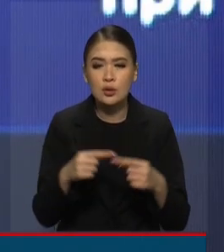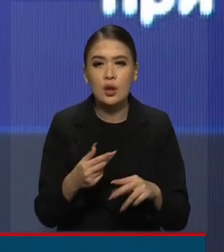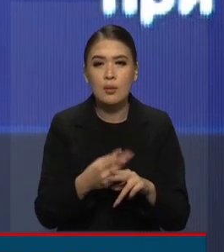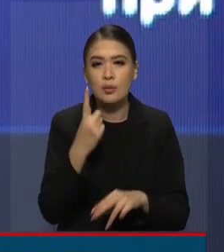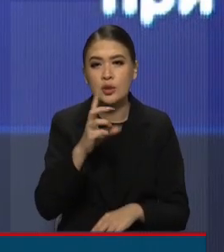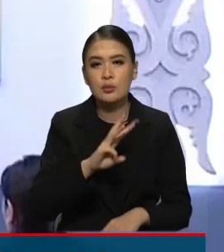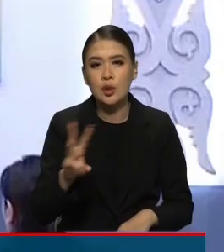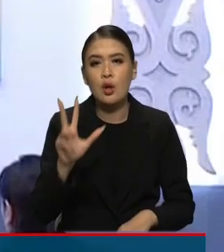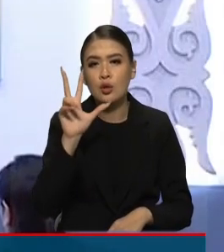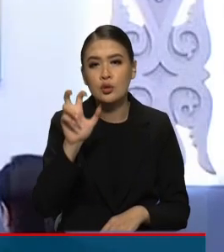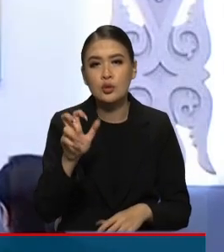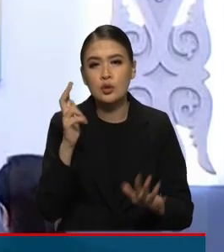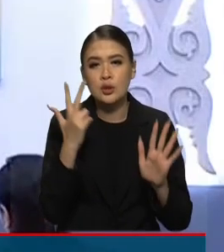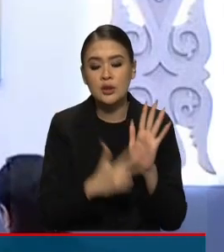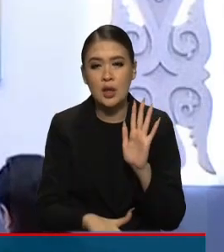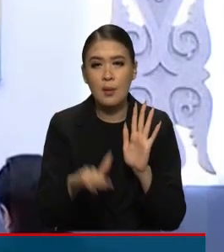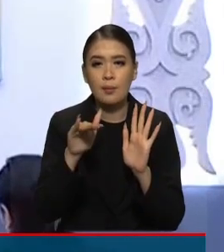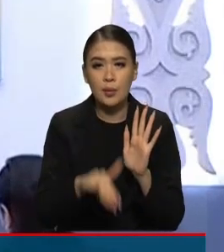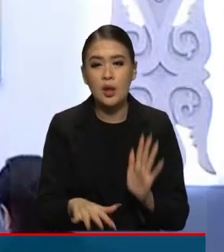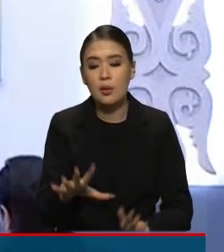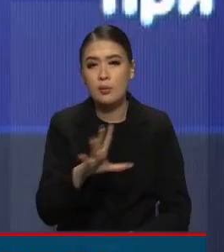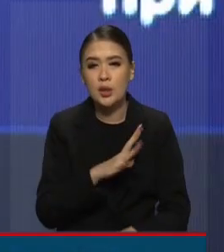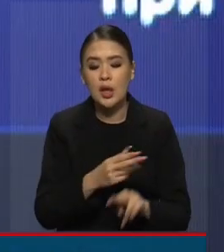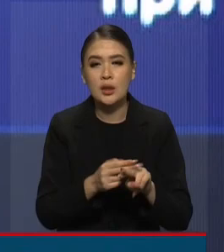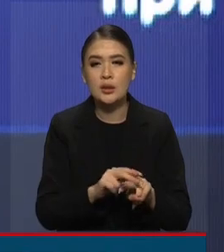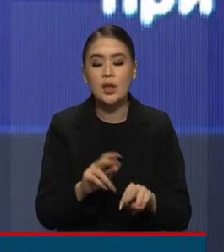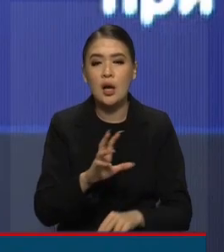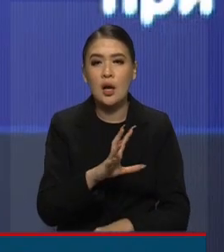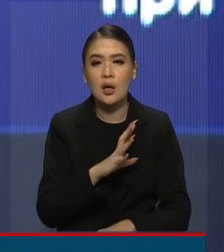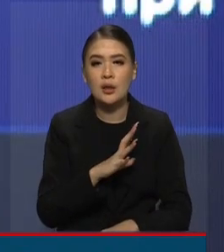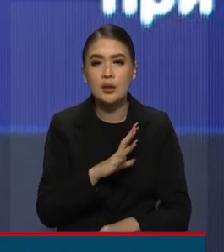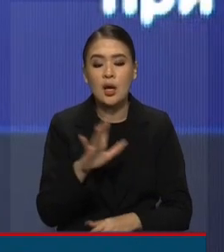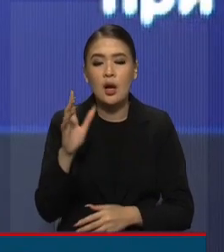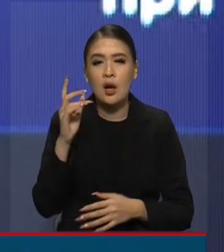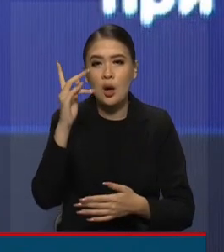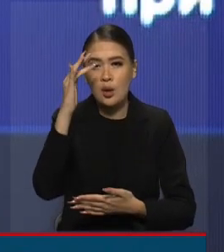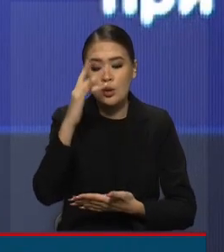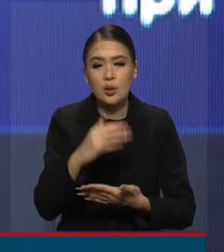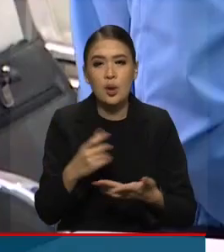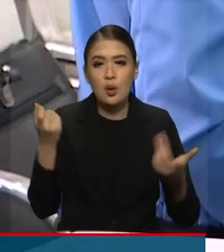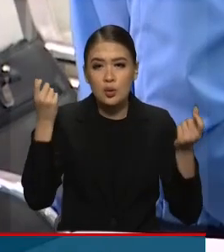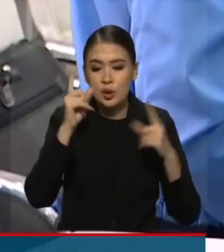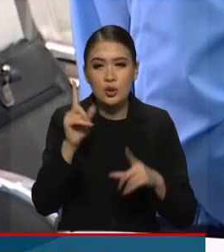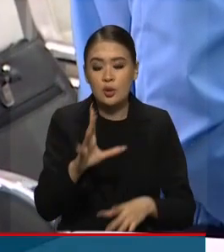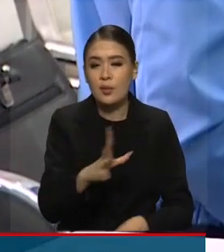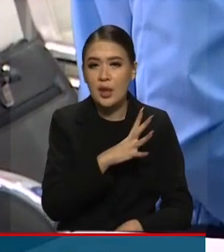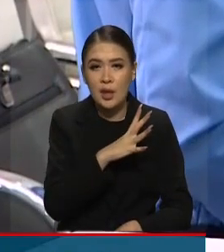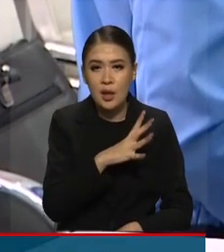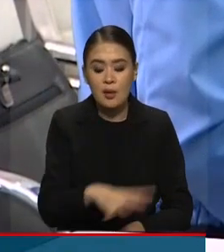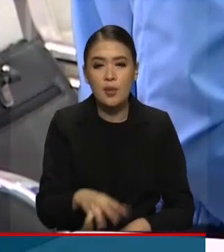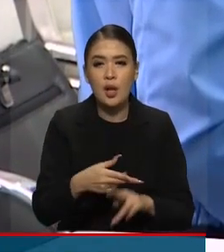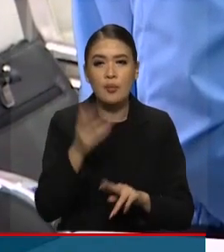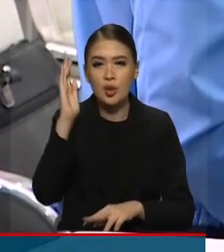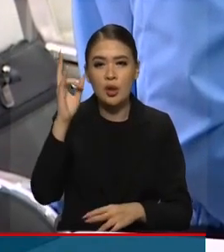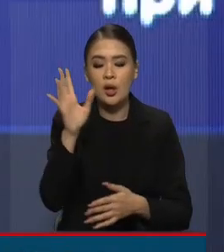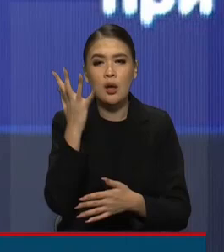1 миллион 380 мың теңгені құрады. Сондықтан осы деректердің мынандай қайшылығын болдырмау үшін біз болашақта